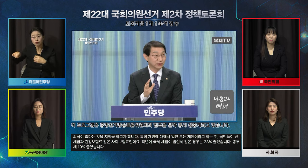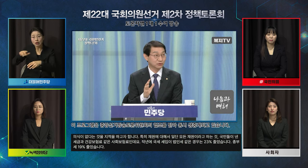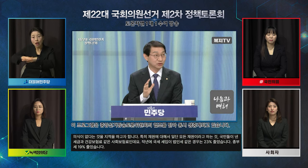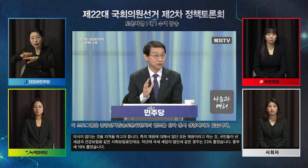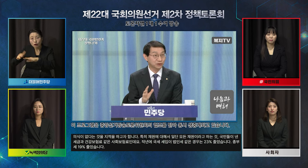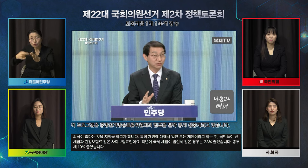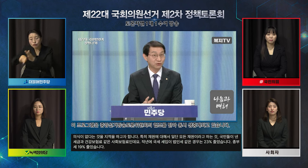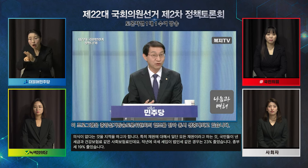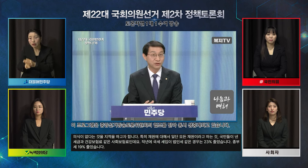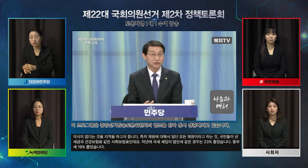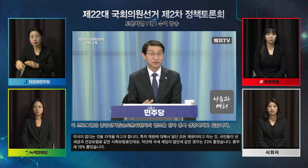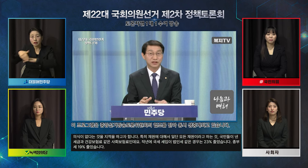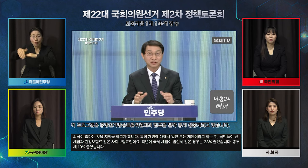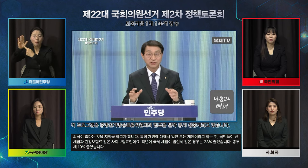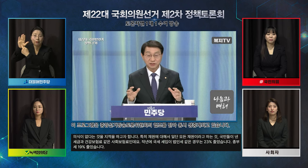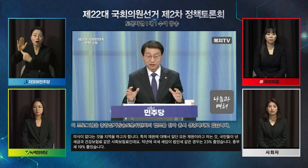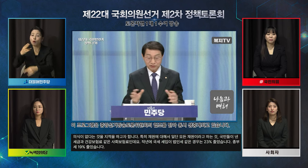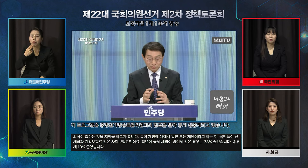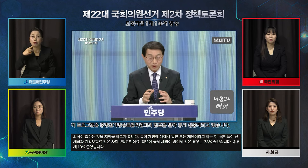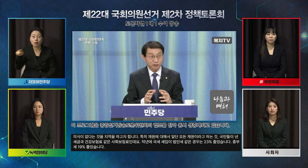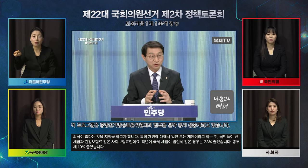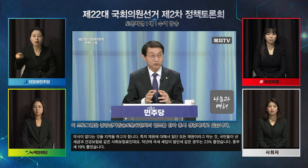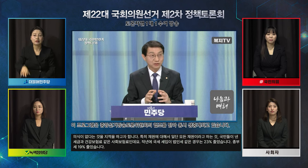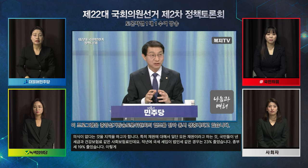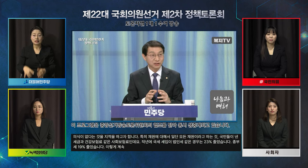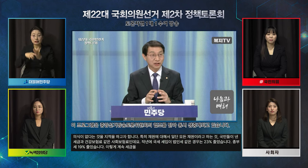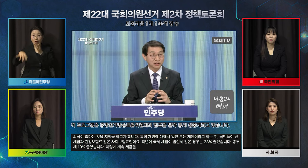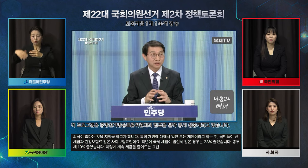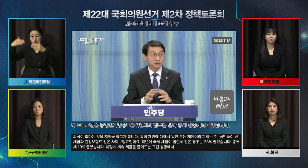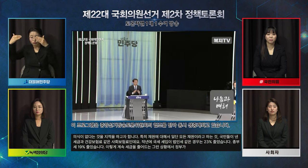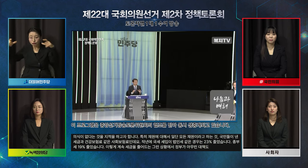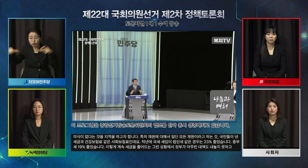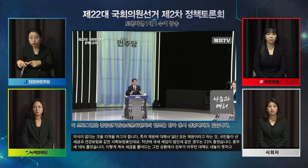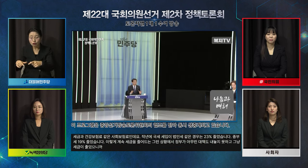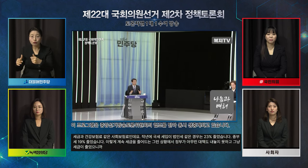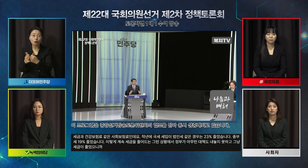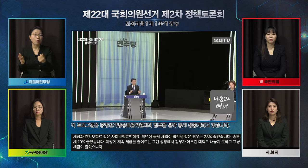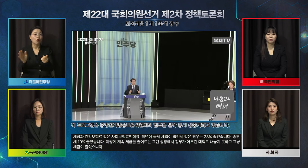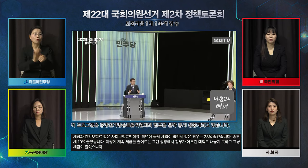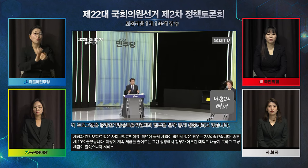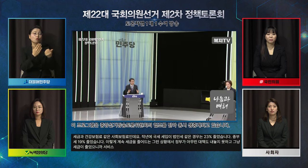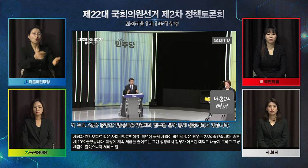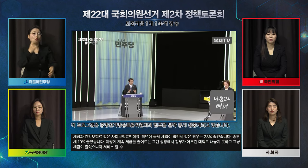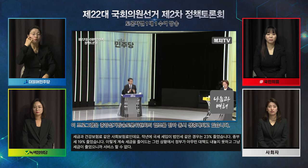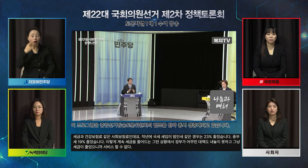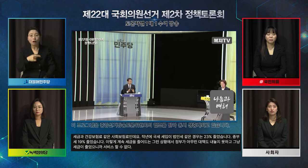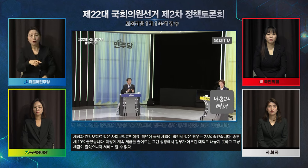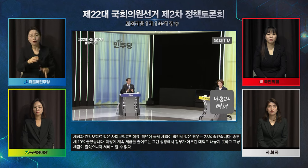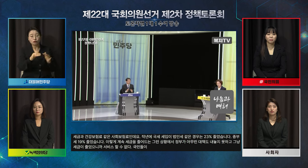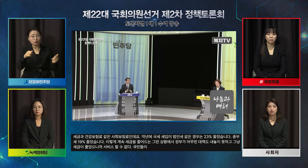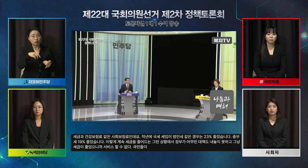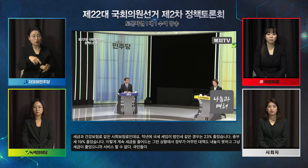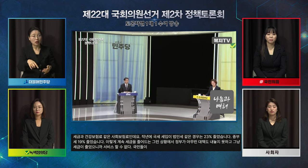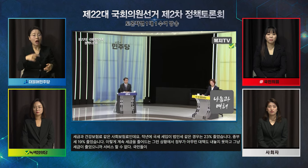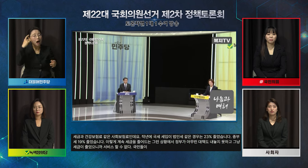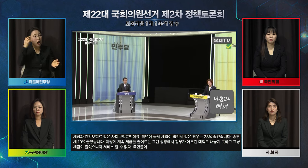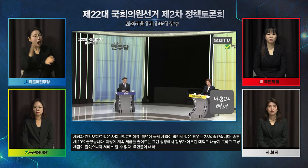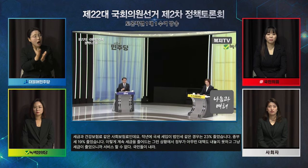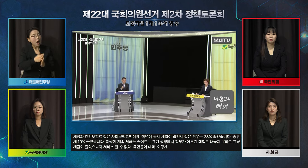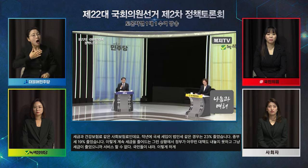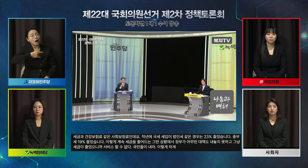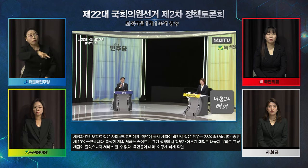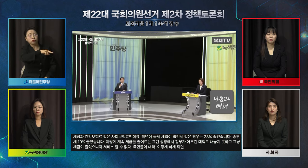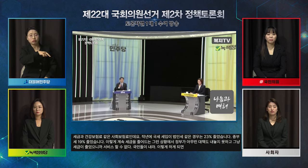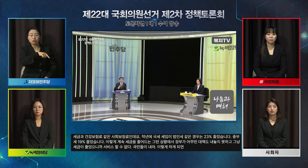대책도 내놓지 못하고 그냥 세금이 줄었으니까 서비스 할 수 없다. 국민들이 내라. 이렇게 하게 되면